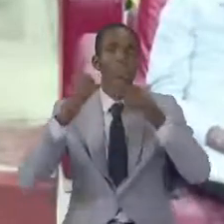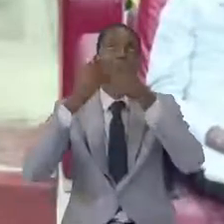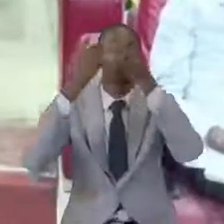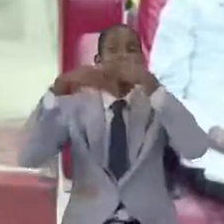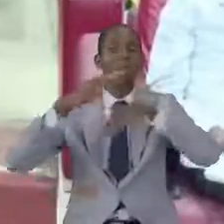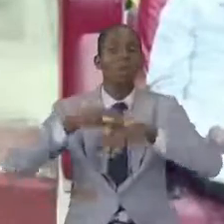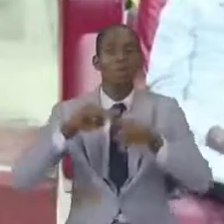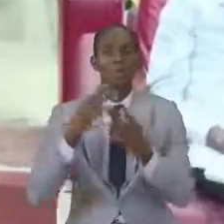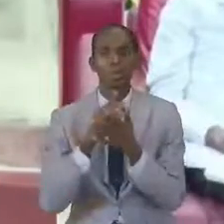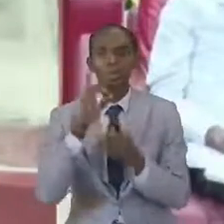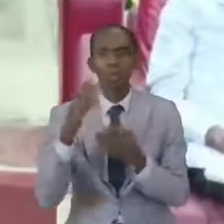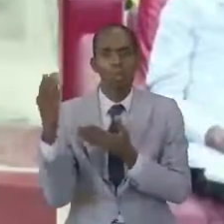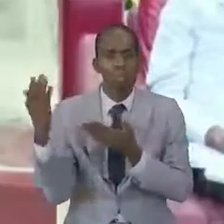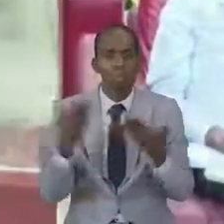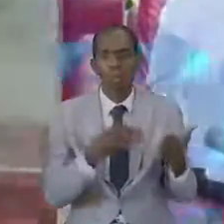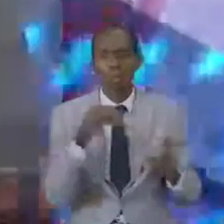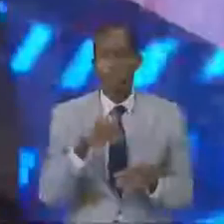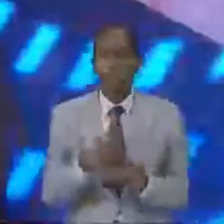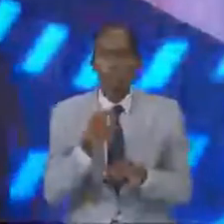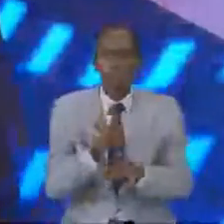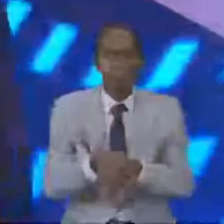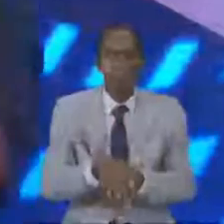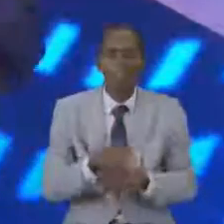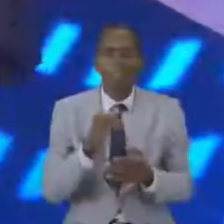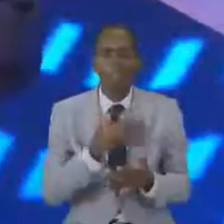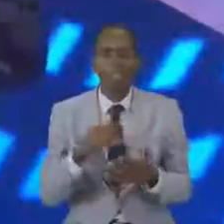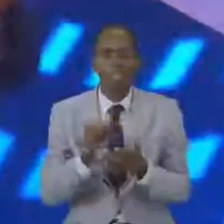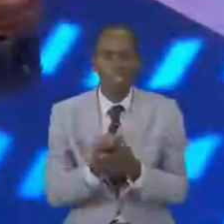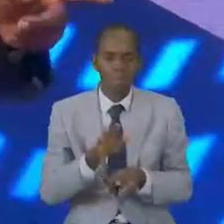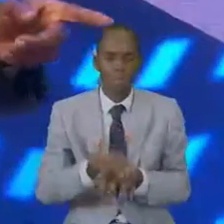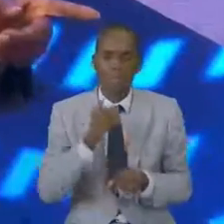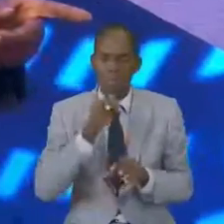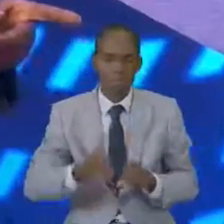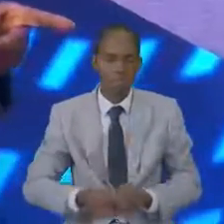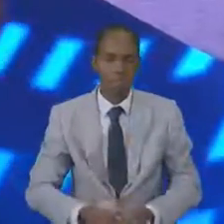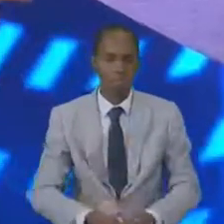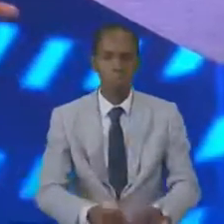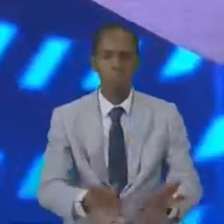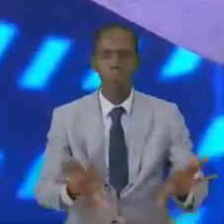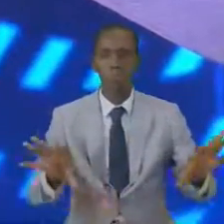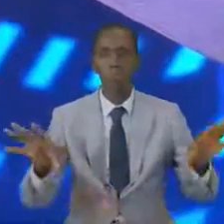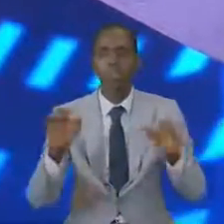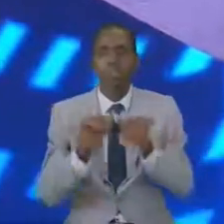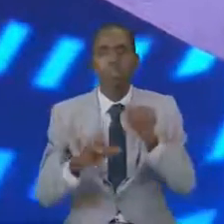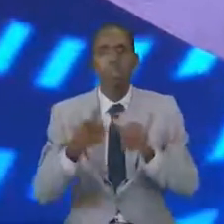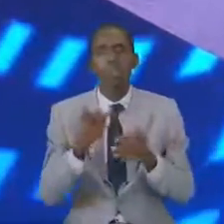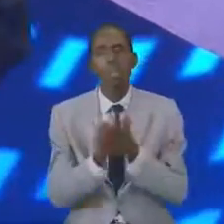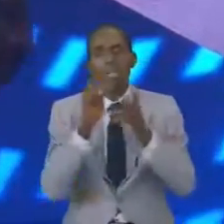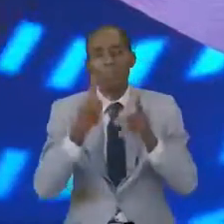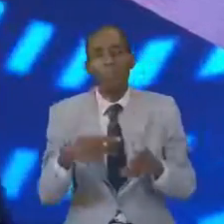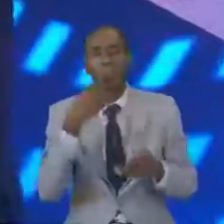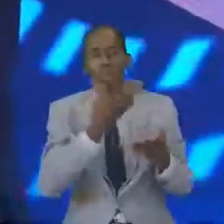l'hypocrisie cette hypocrisie maintenant se répand partout dans la communion cette personne qui vient semer